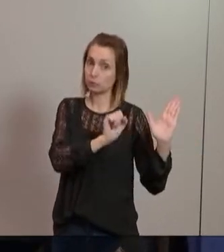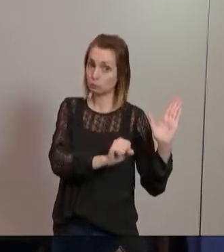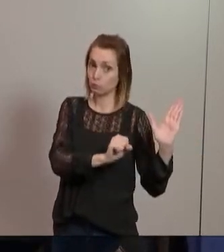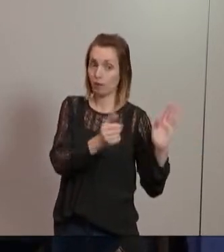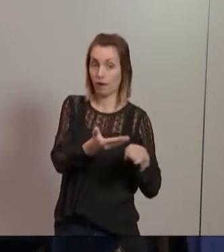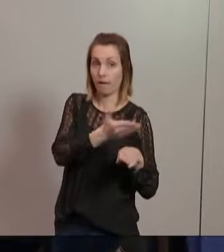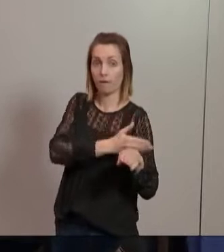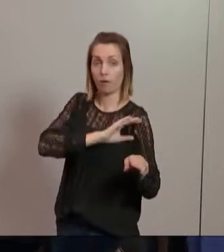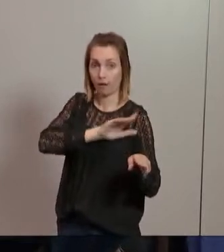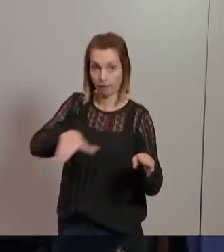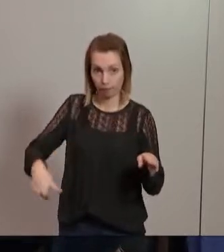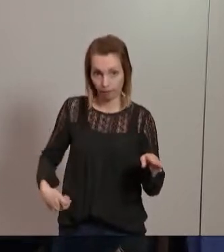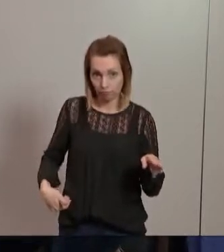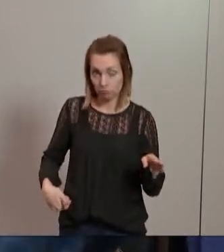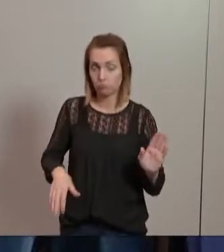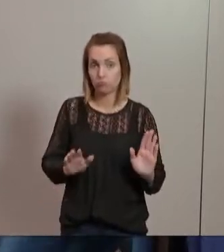priori.